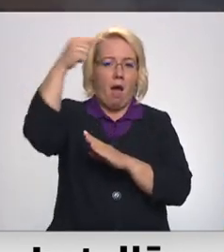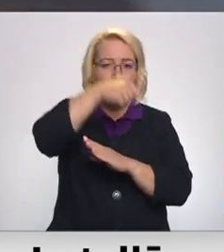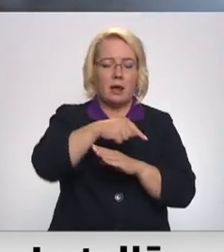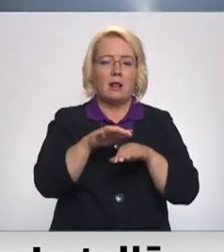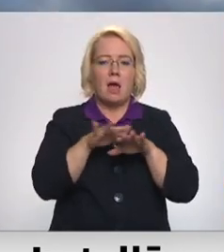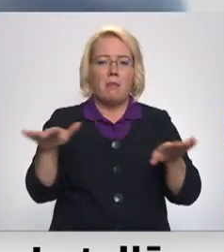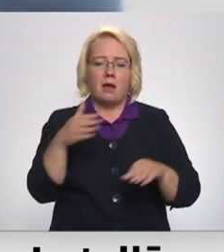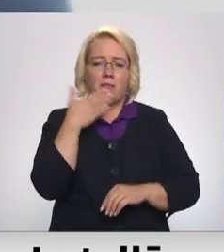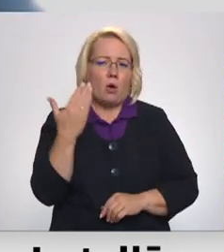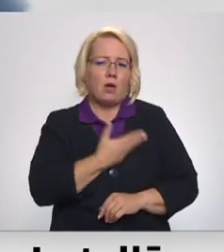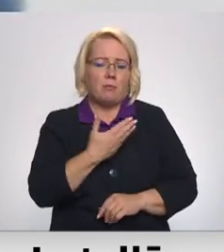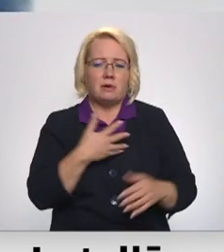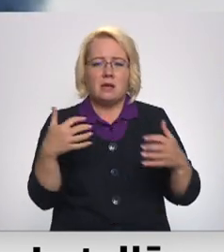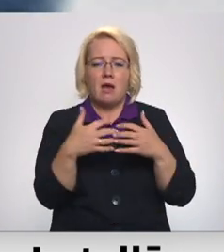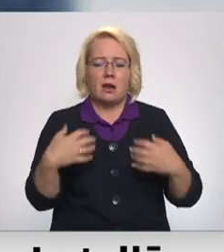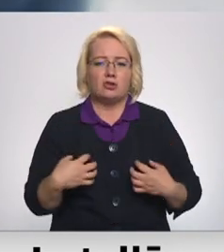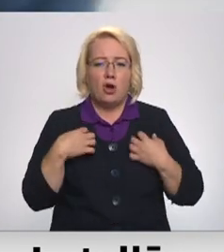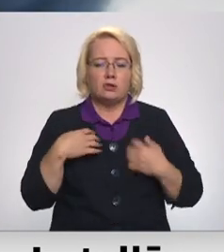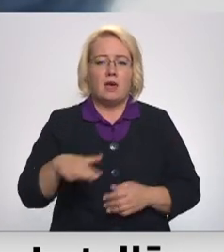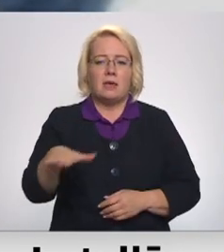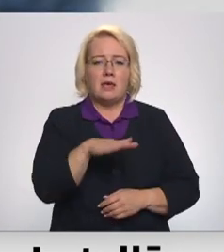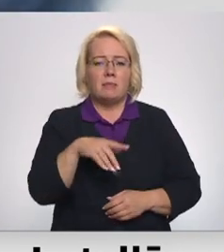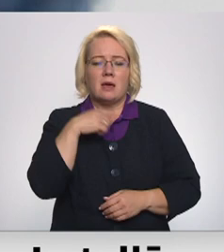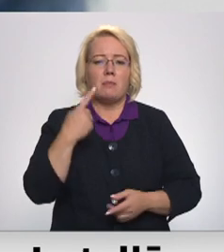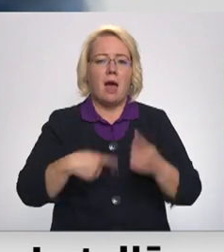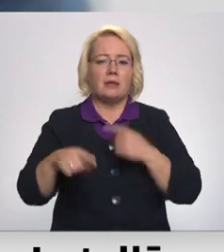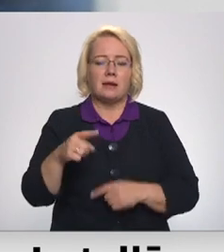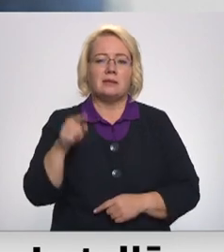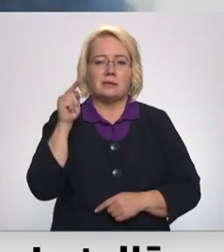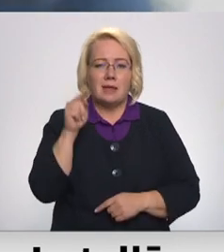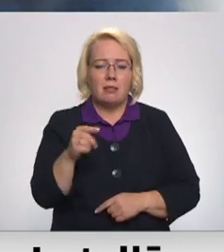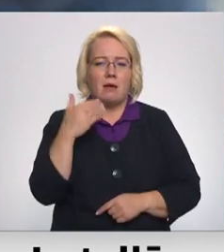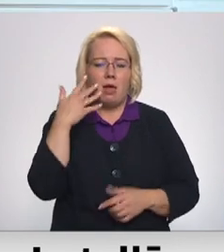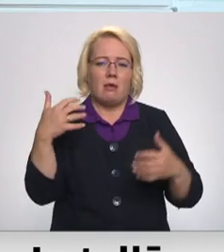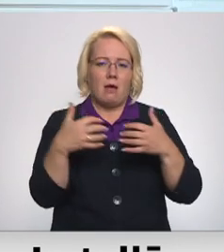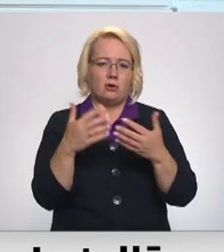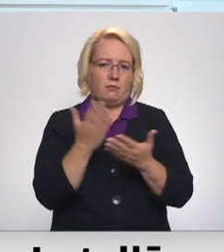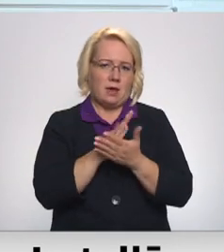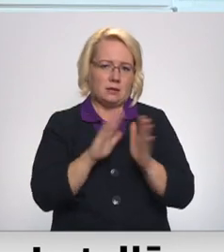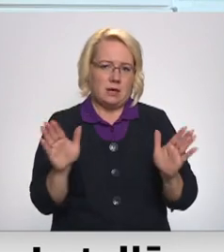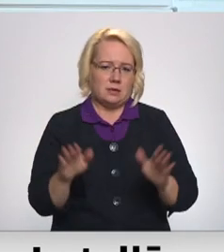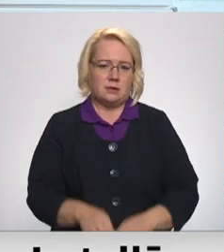bērniem nebūtu jāpiedzīvo kara šausmas, ģimene vēlas atgriezties tikai tad, kad karš būs beidzies.